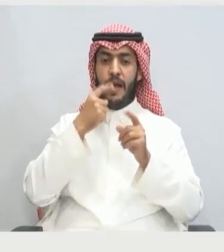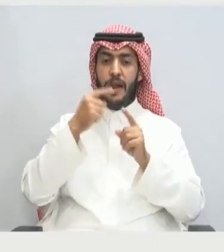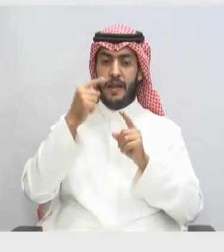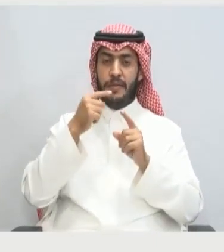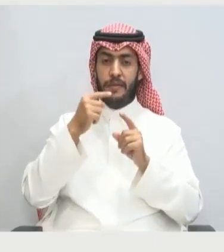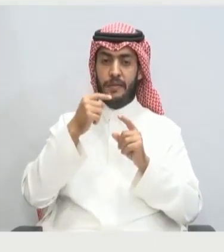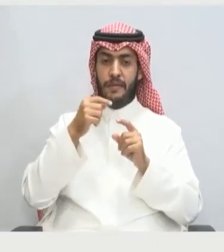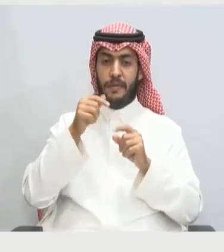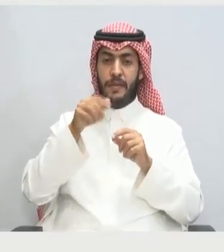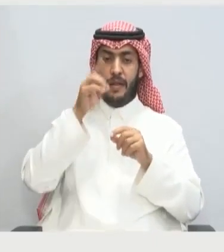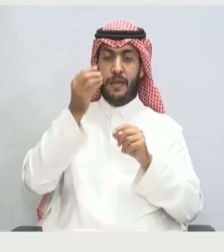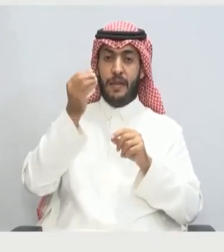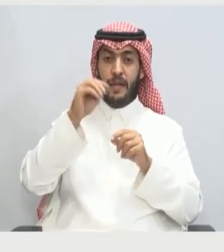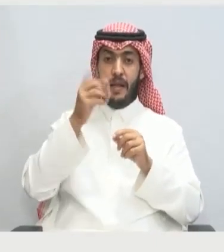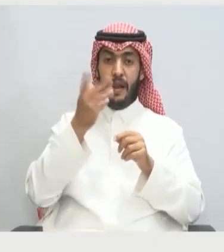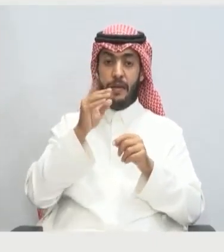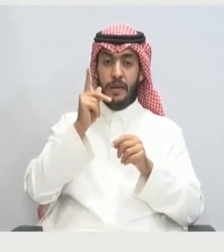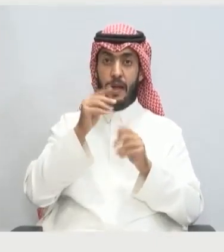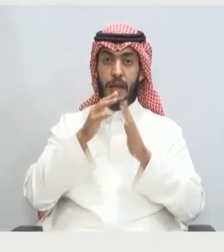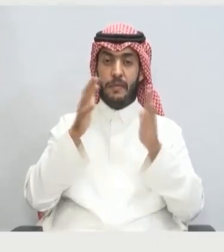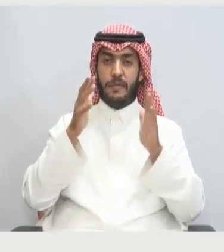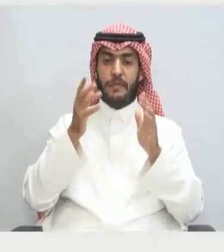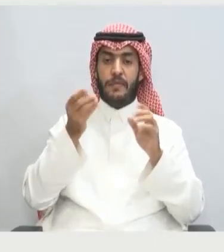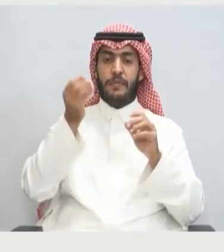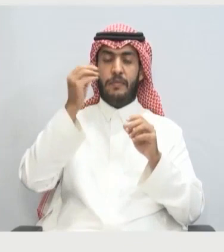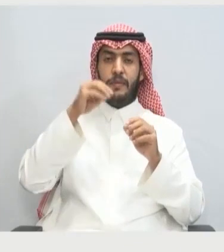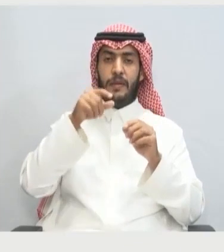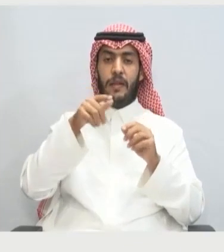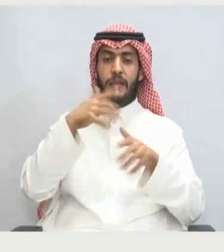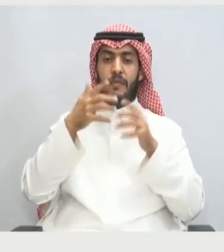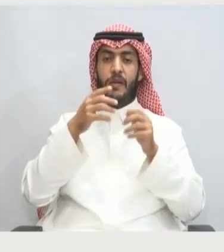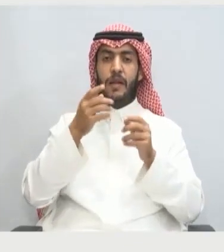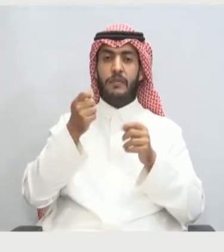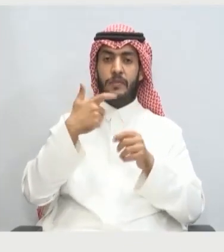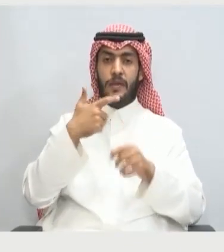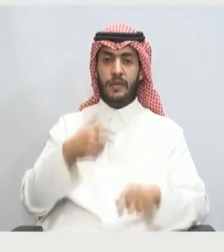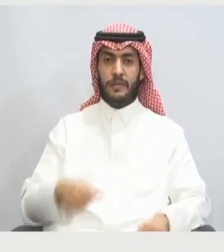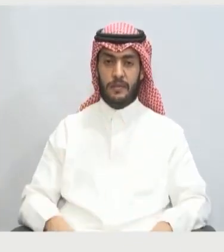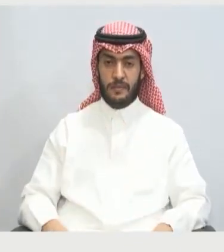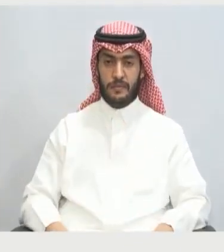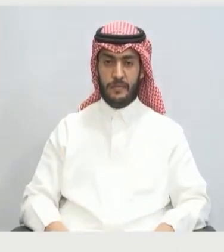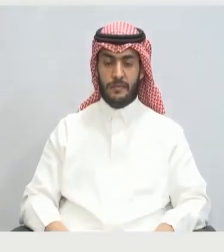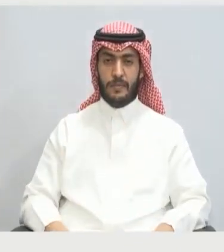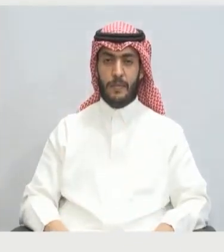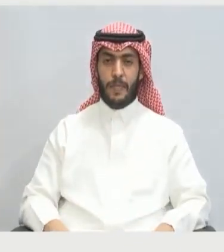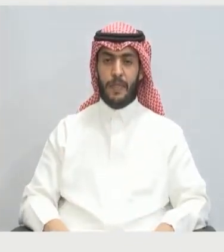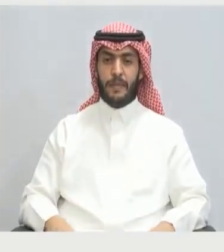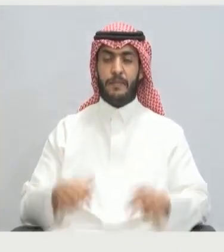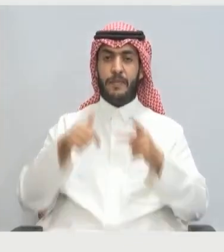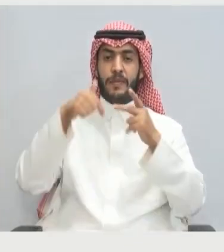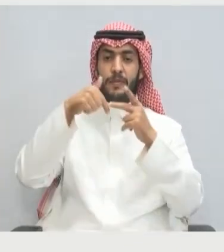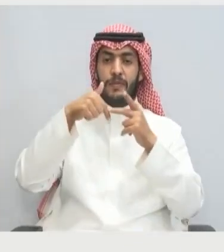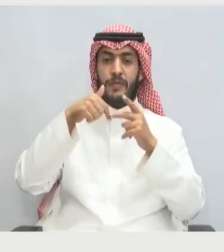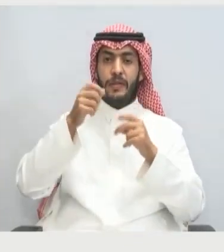الحراره كلما كانت قيمه الك اكبر معنى ذلك ان التفاعل لدي سريع اقترح